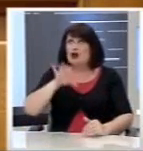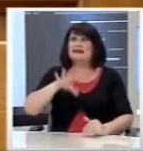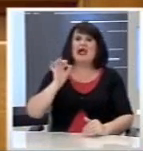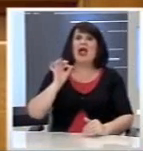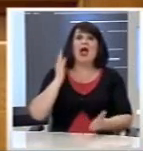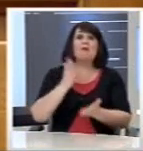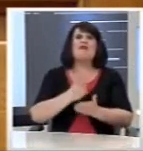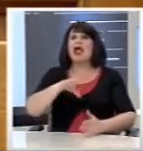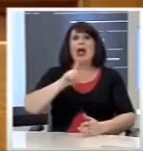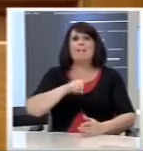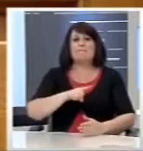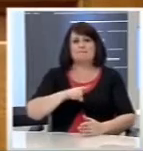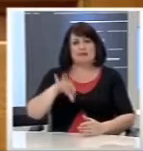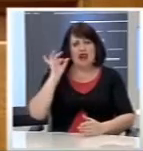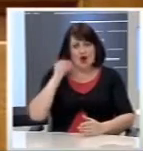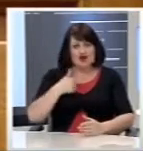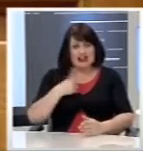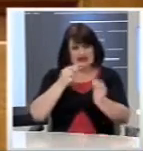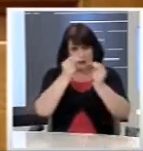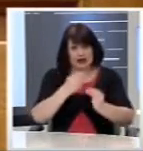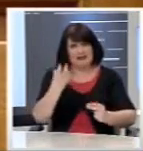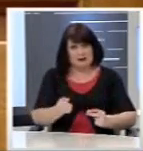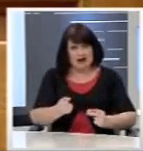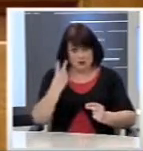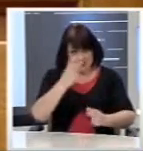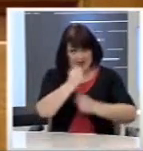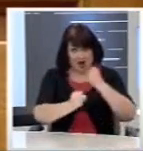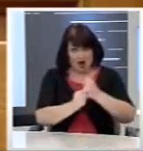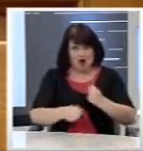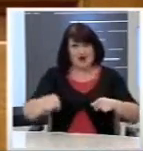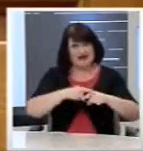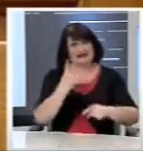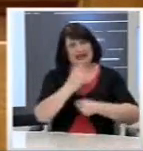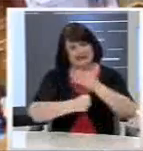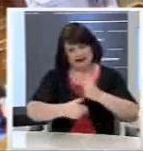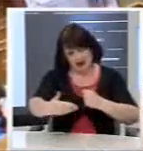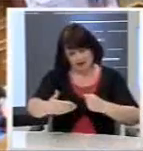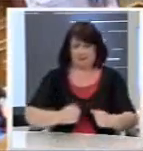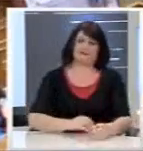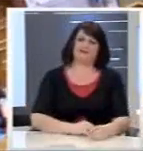διετία να τους καρποφορήσουμε στα 2 ακόμα χρόνια συν 4 που μας περιμένουν.